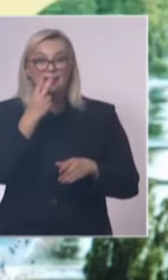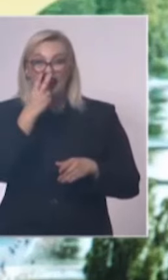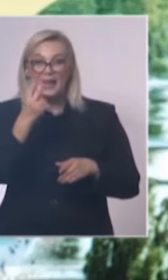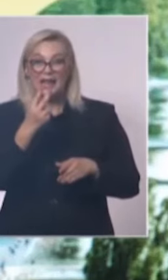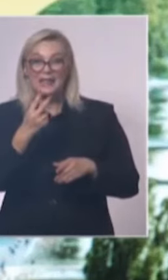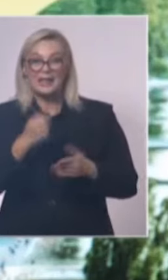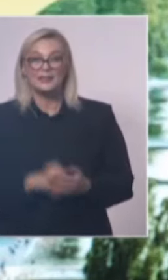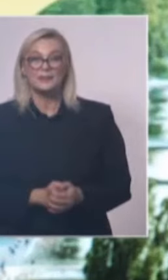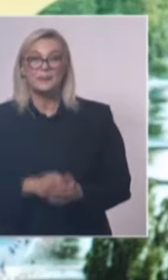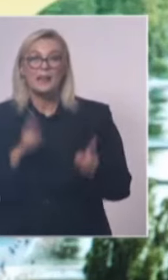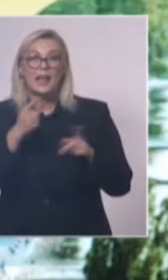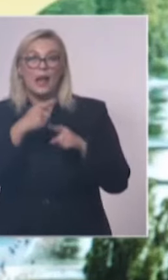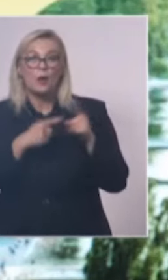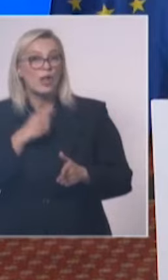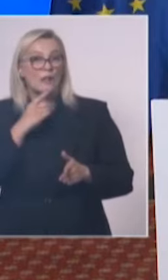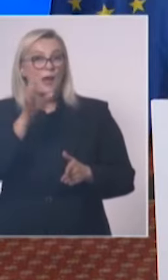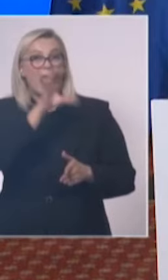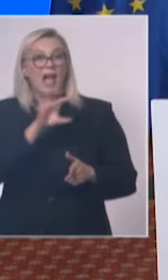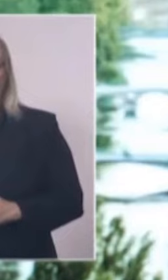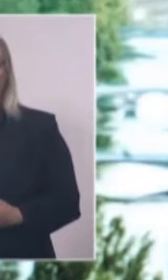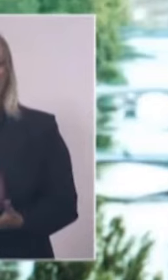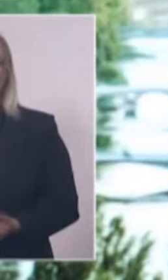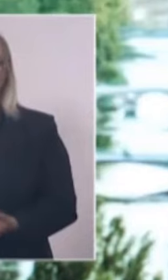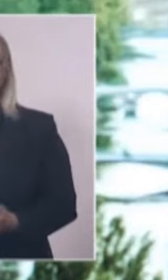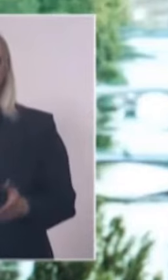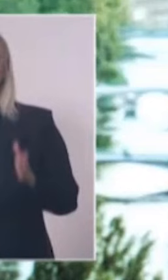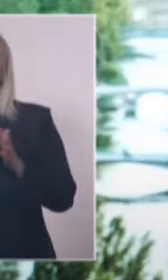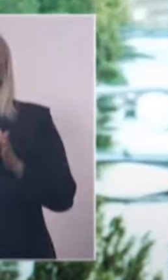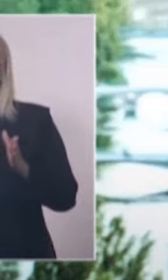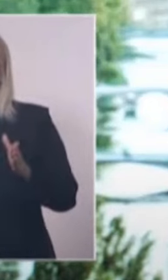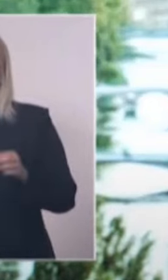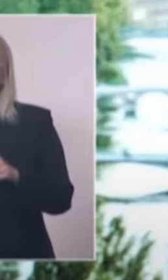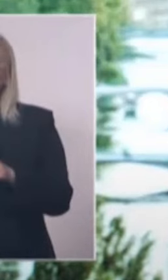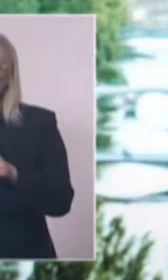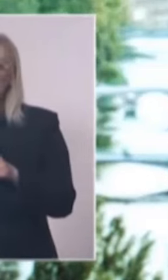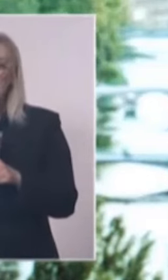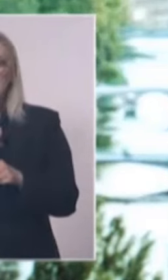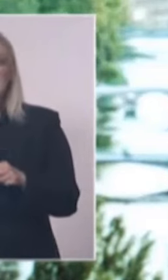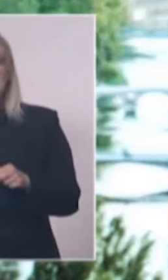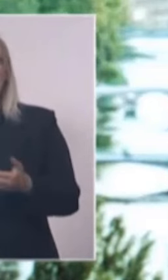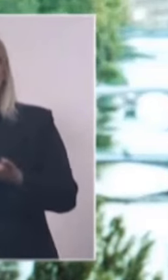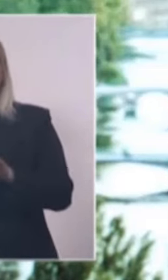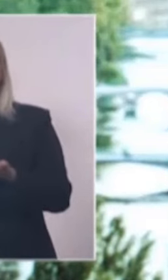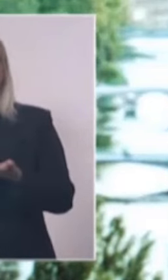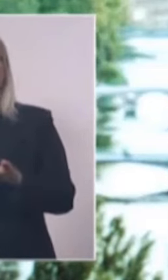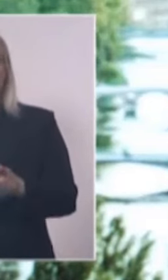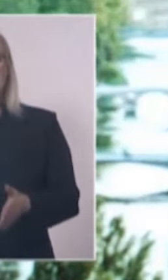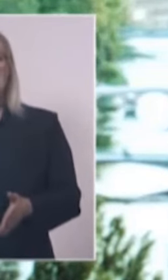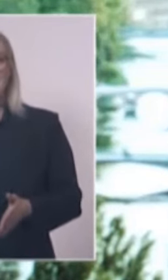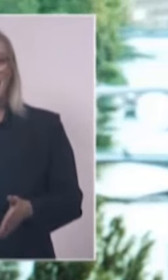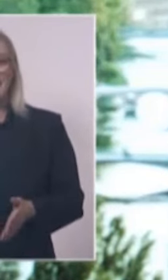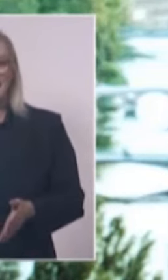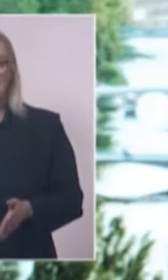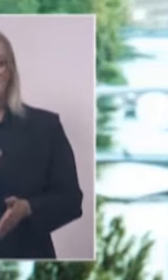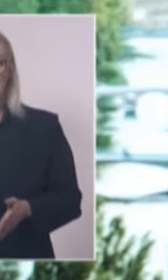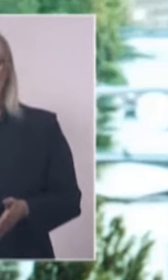гледаат токму во како дел од европското семејство, ќе продолжам да работам исклучиво во интерес на граѓаните и тоа